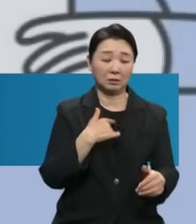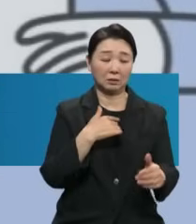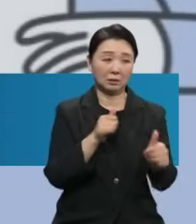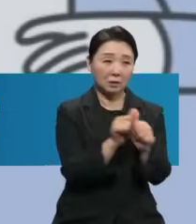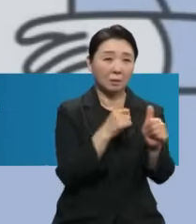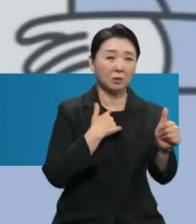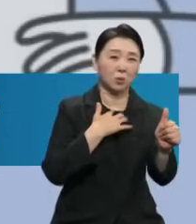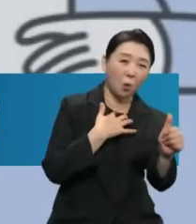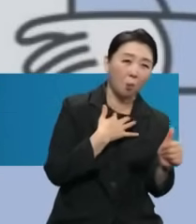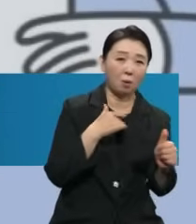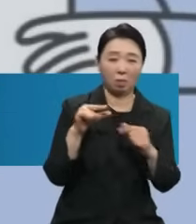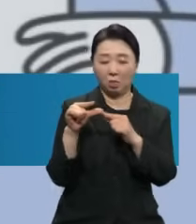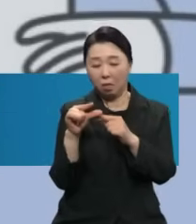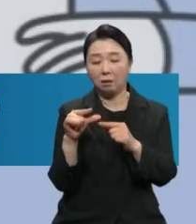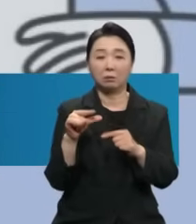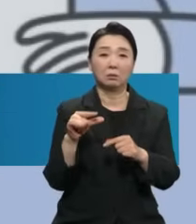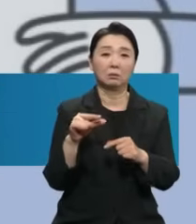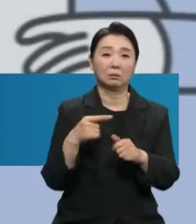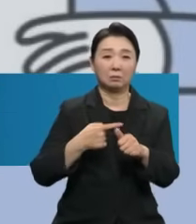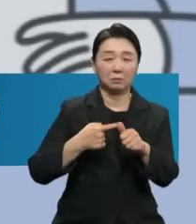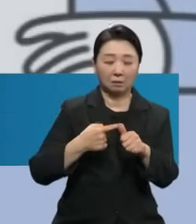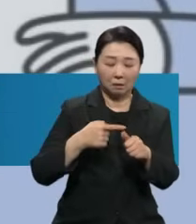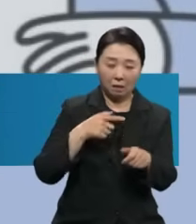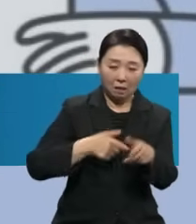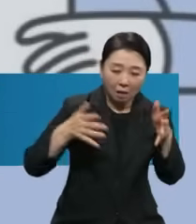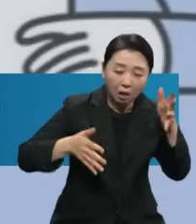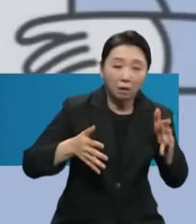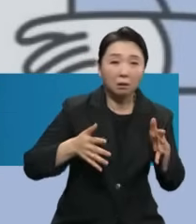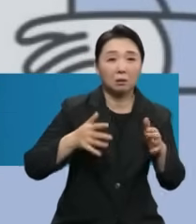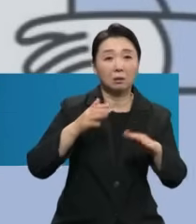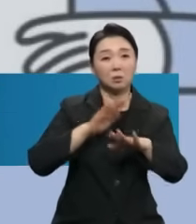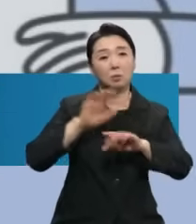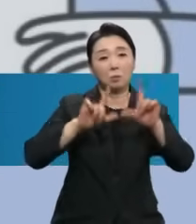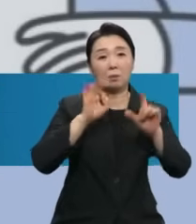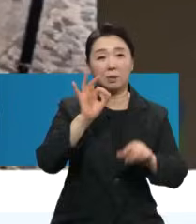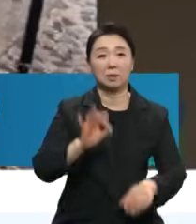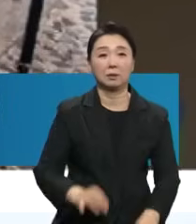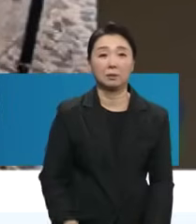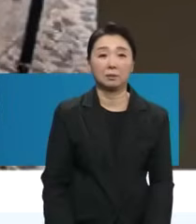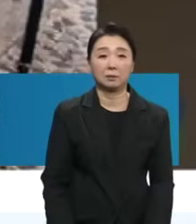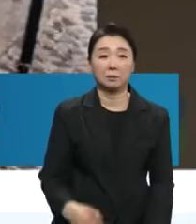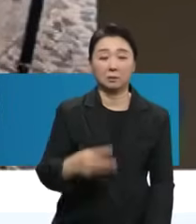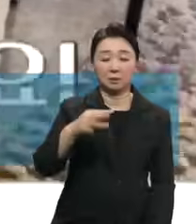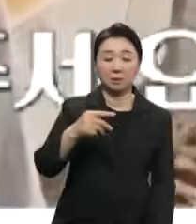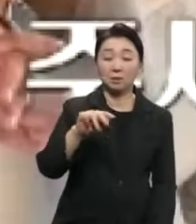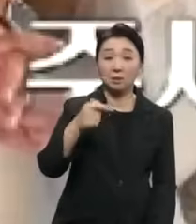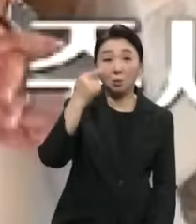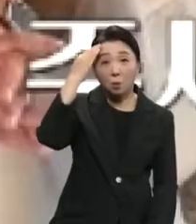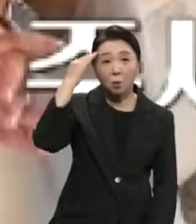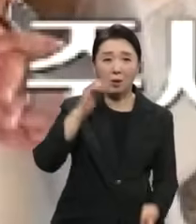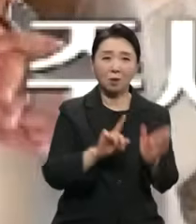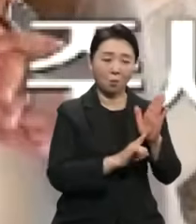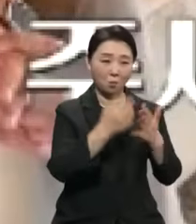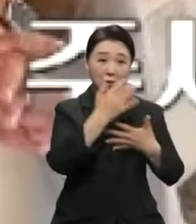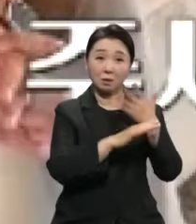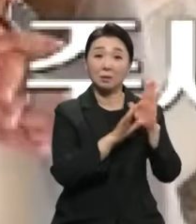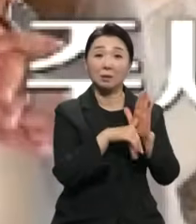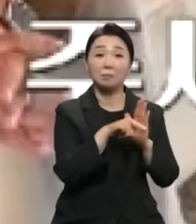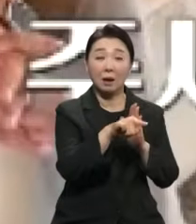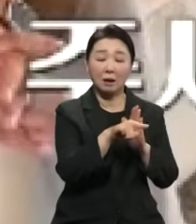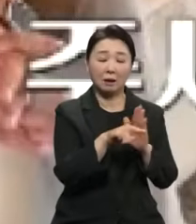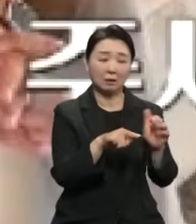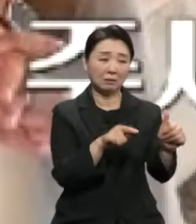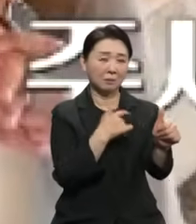혐오를 뜻하는 부자연스러운 손가락으로 보인다, 이런 주장입니다. 최근 르노코리아의 홍보 영상 속에 이와